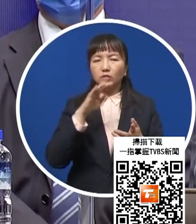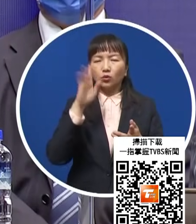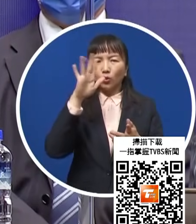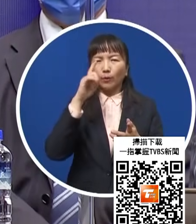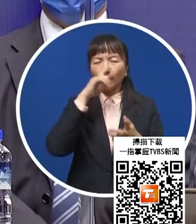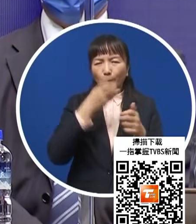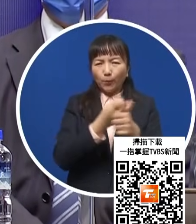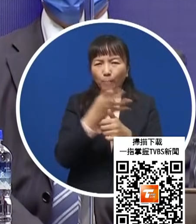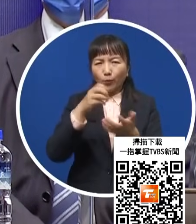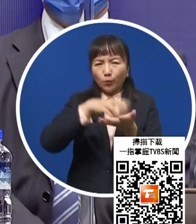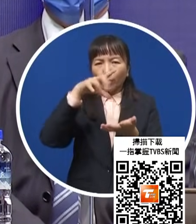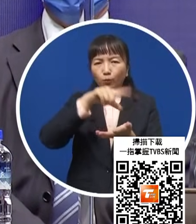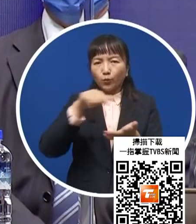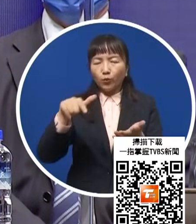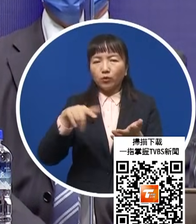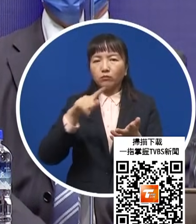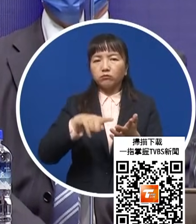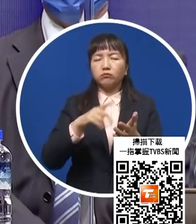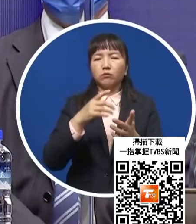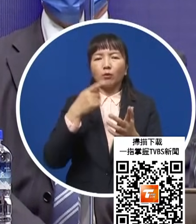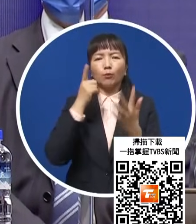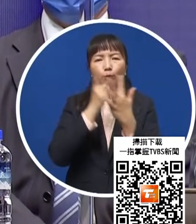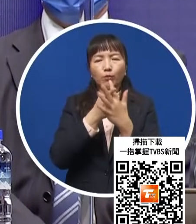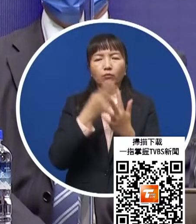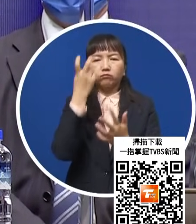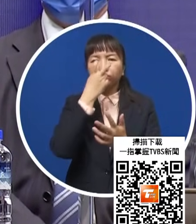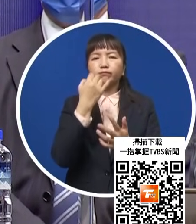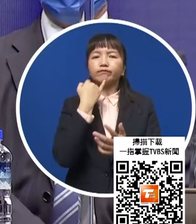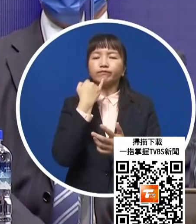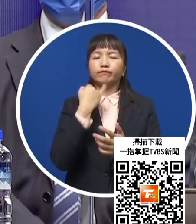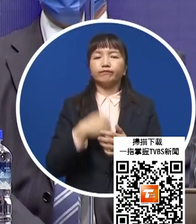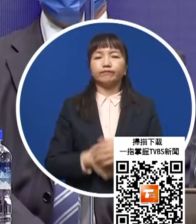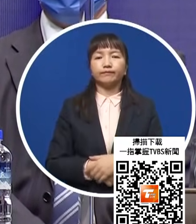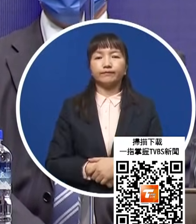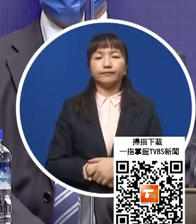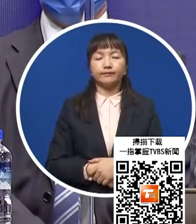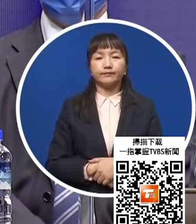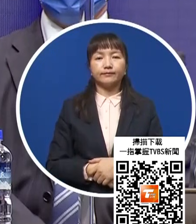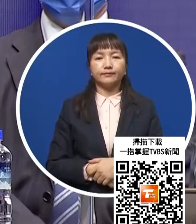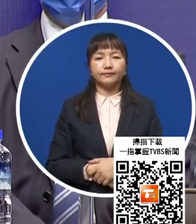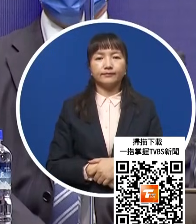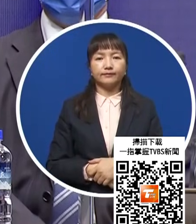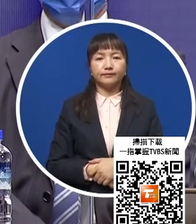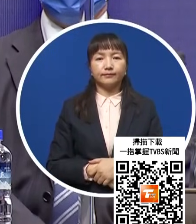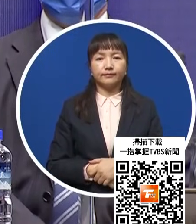过、辐射污染过，这是非常容易查的一个事情啊，所以